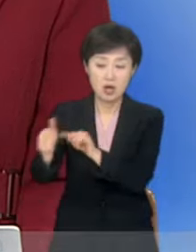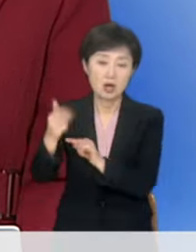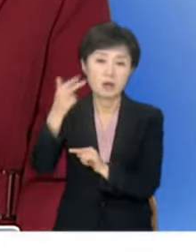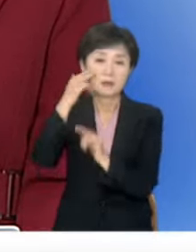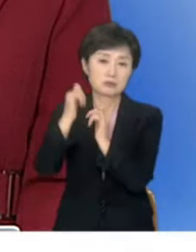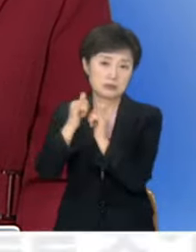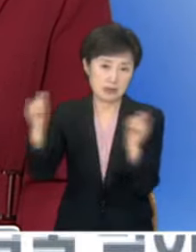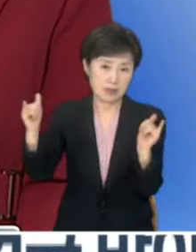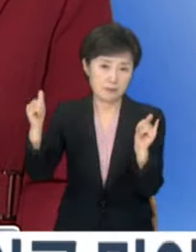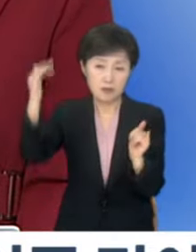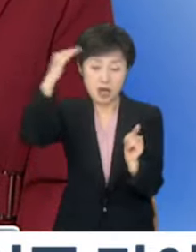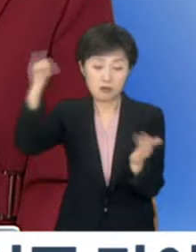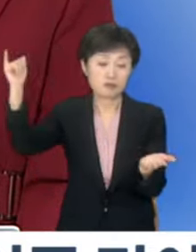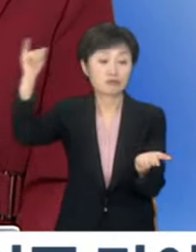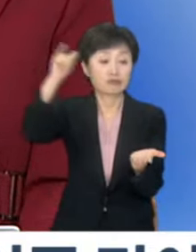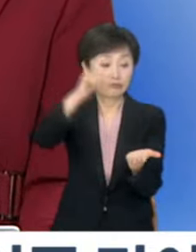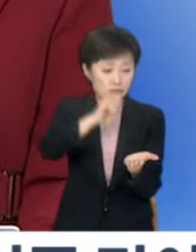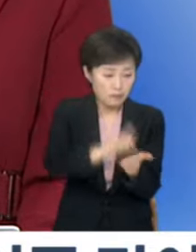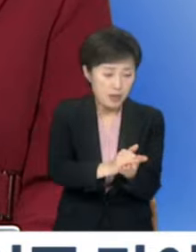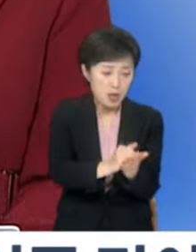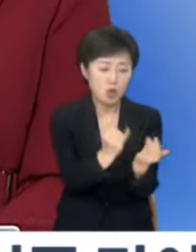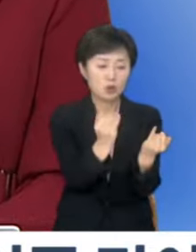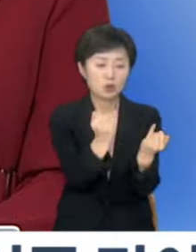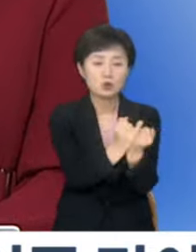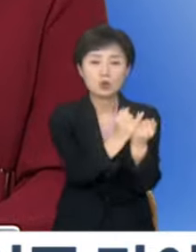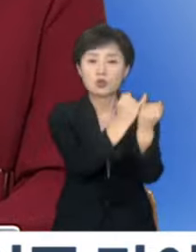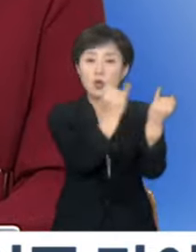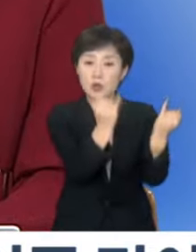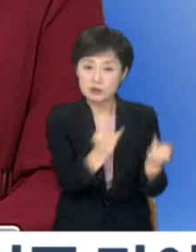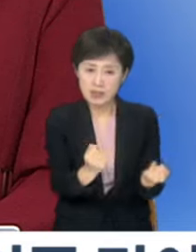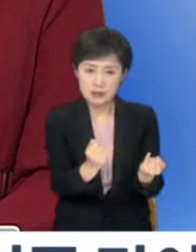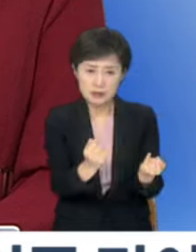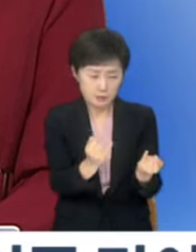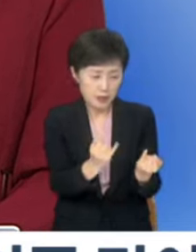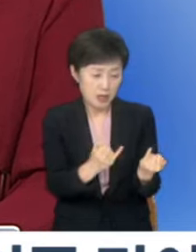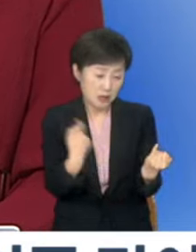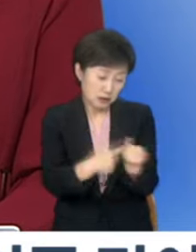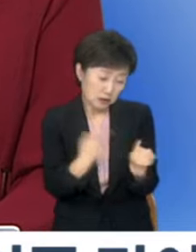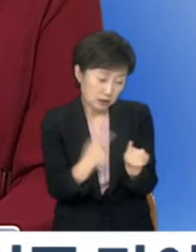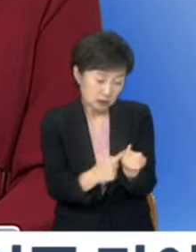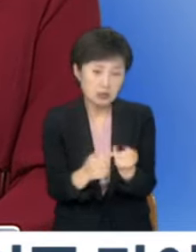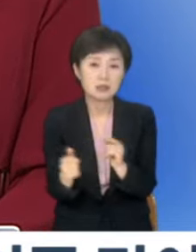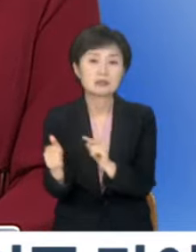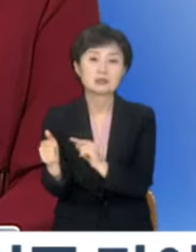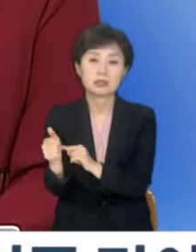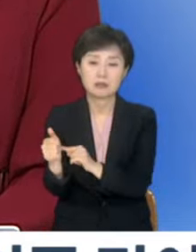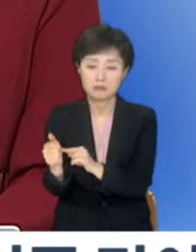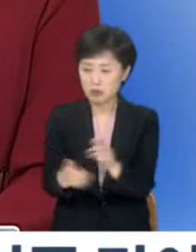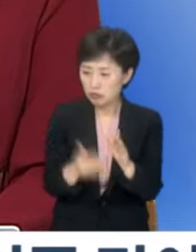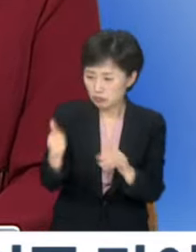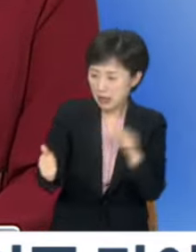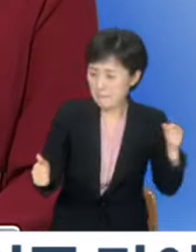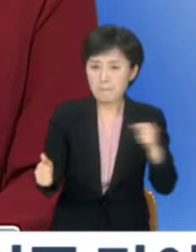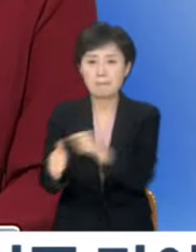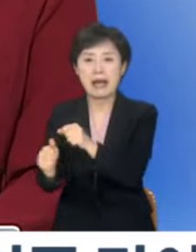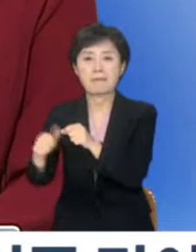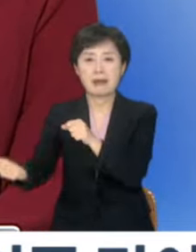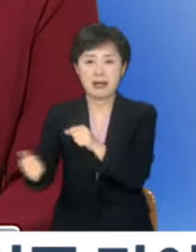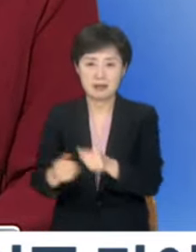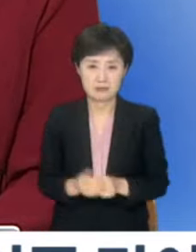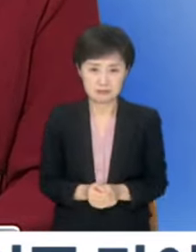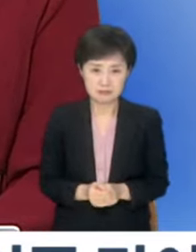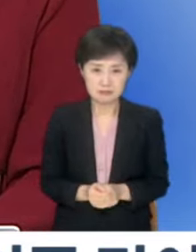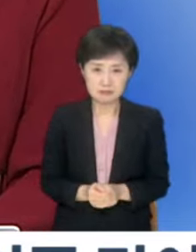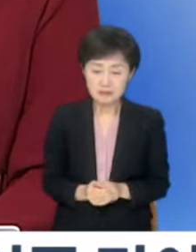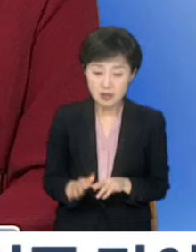한국에 들어와서 소녀상을 모독하는 등 민폐 행동을 반복한 미국인 유튜버가 한 시민에게 보복 폭행을 당했습니다. 이를